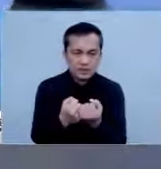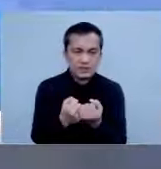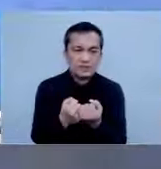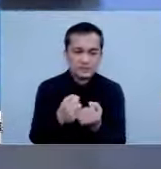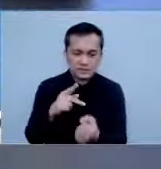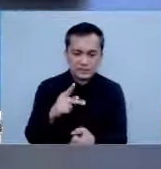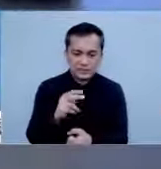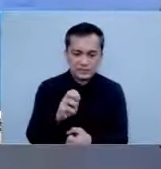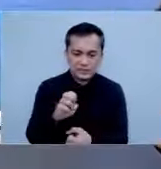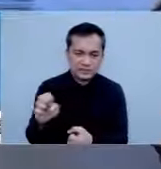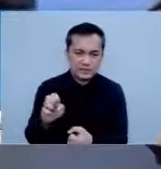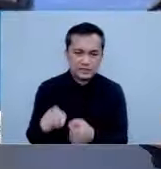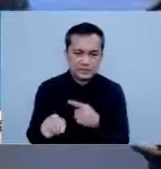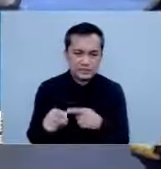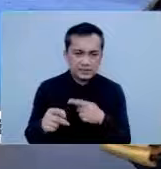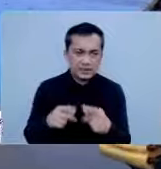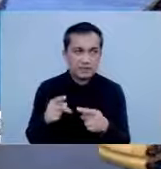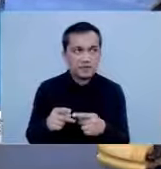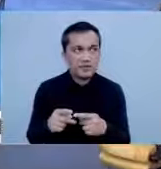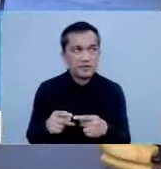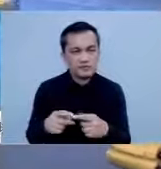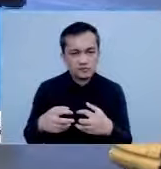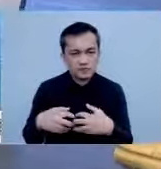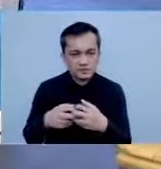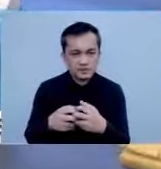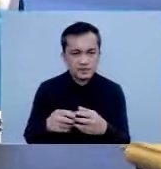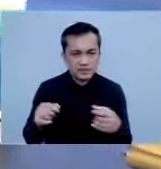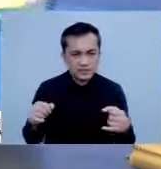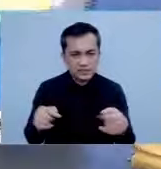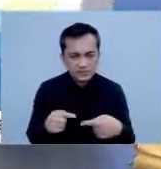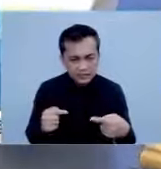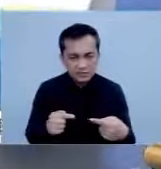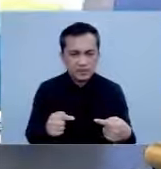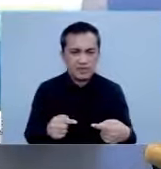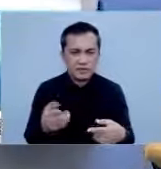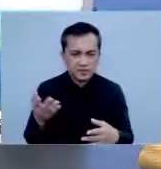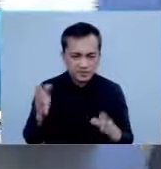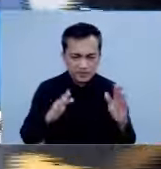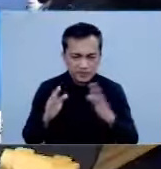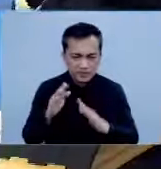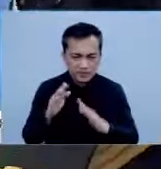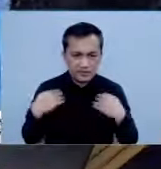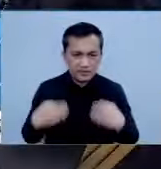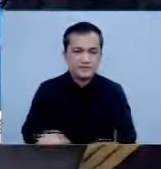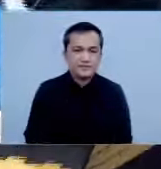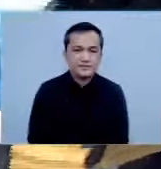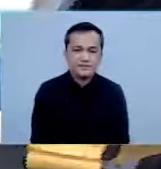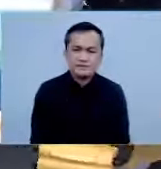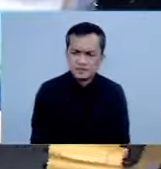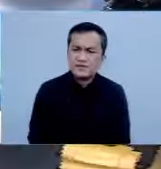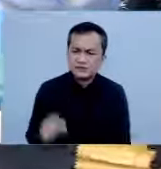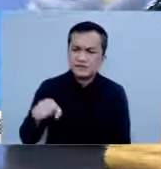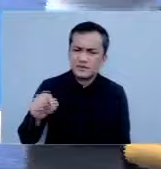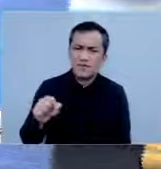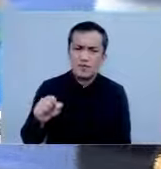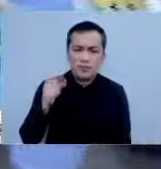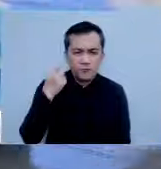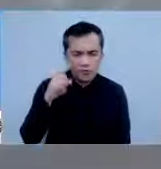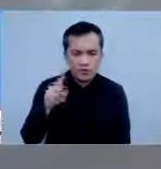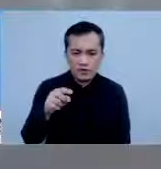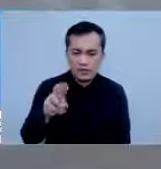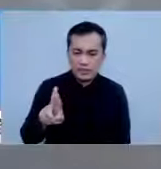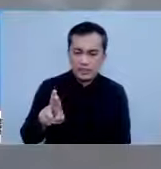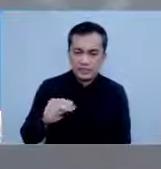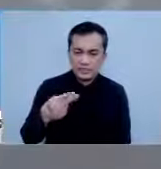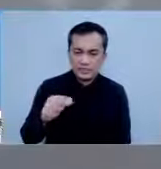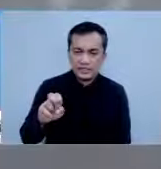sa mga taong recovering sa injury? Yes. O yung mga taong may problema sa tuhod? Yes, pwede siya. It's good for rehabilitation as well. Oh, really? Yes. Okay.